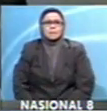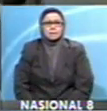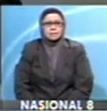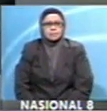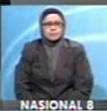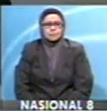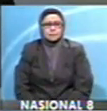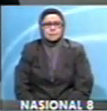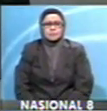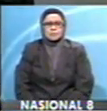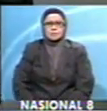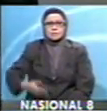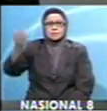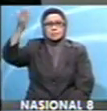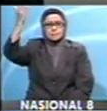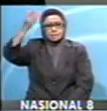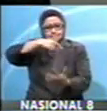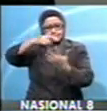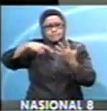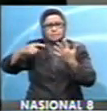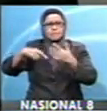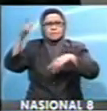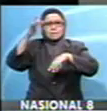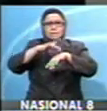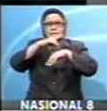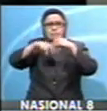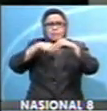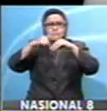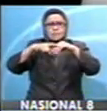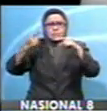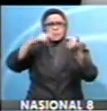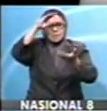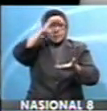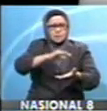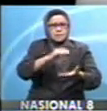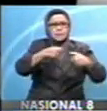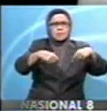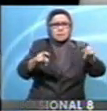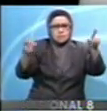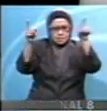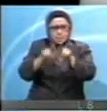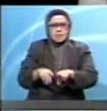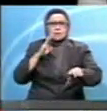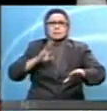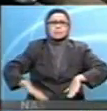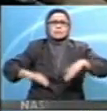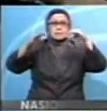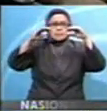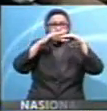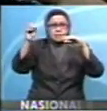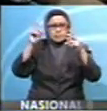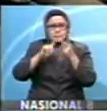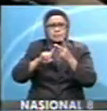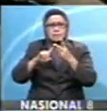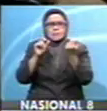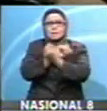tadbir persidangan antara lain akan menyentuh kaedah mengurangkan potensi menghadapi bencana banjir kesediaan menghadapi